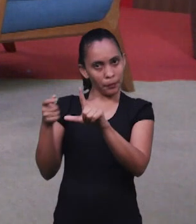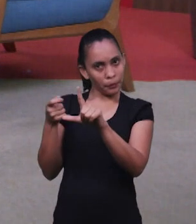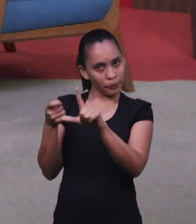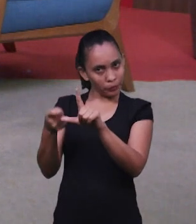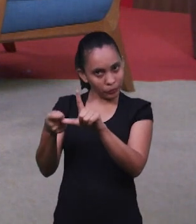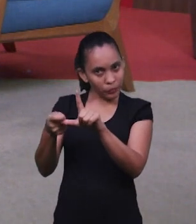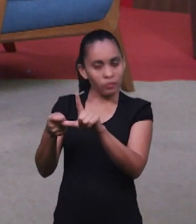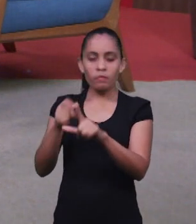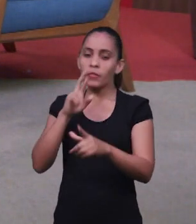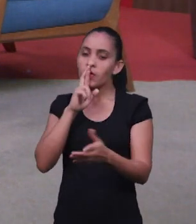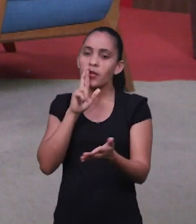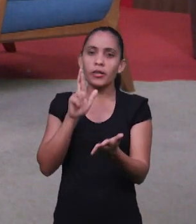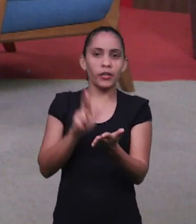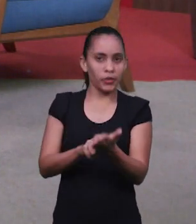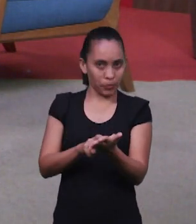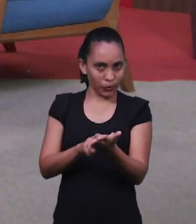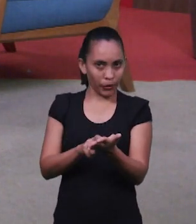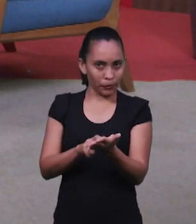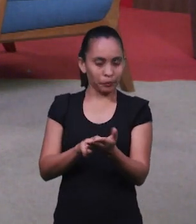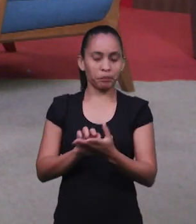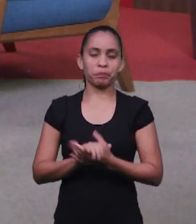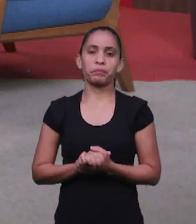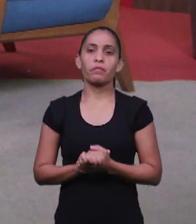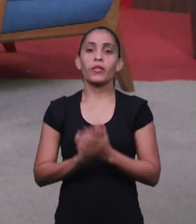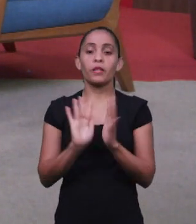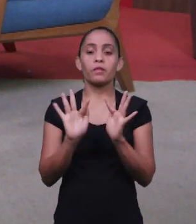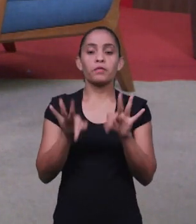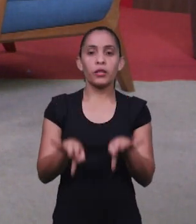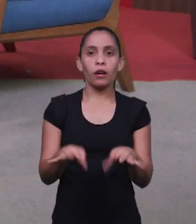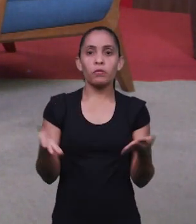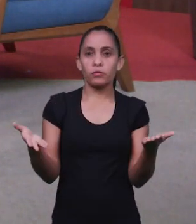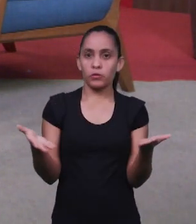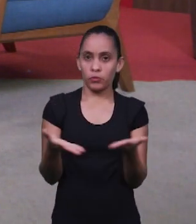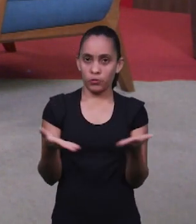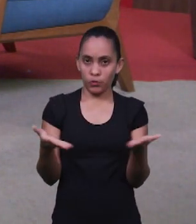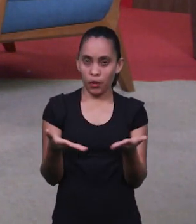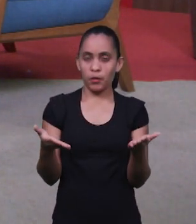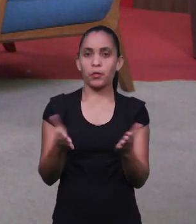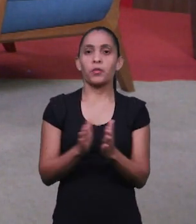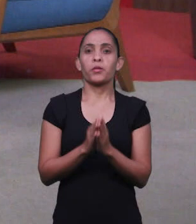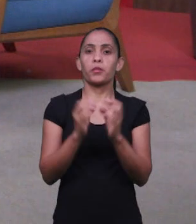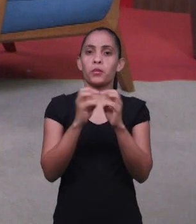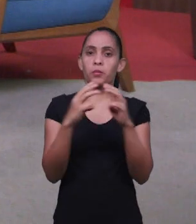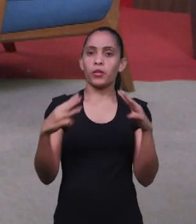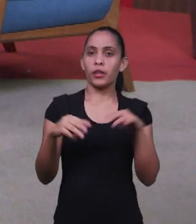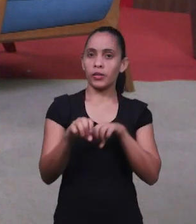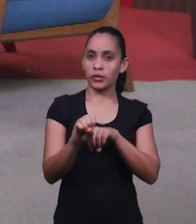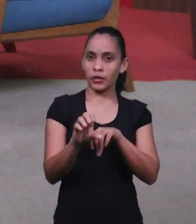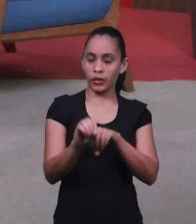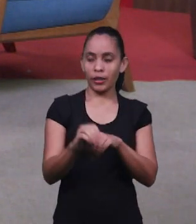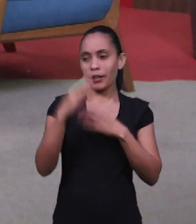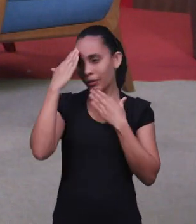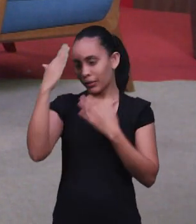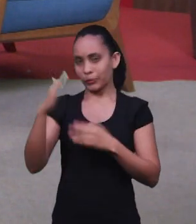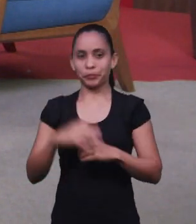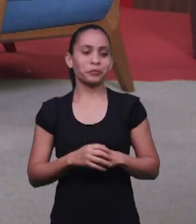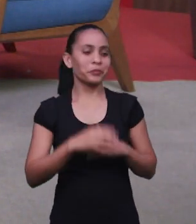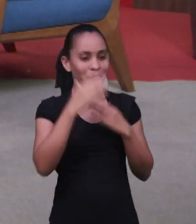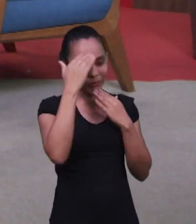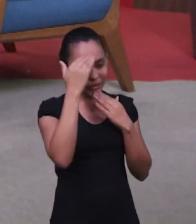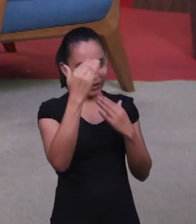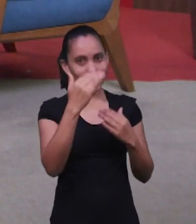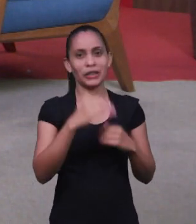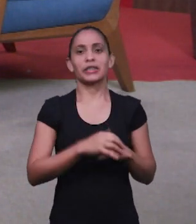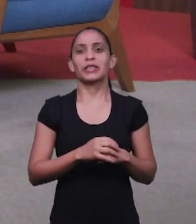l'écran, il suffit de répondre ce qui est sur WhatsApp. Nous sommes arrivés à la fin de cette édition et je remercie les sons